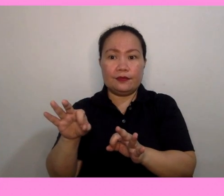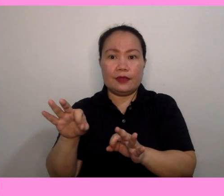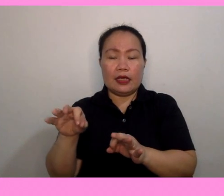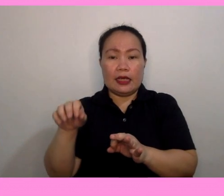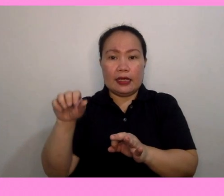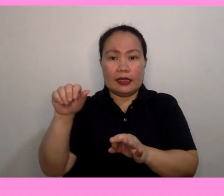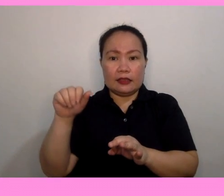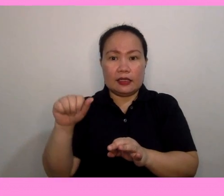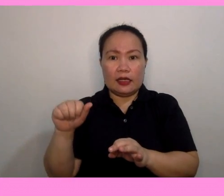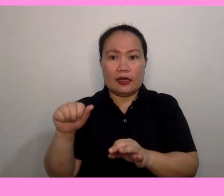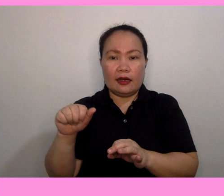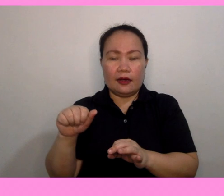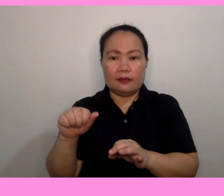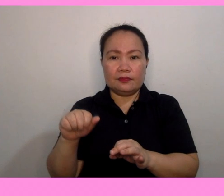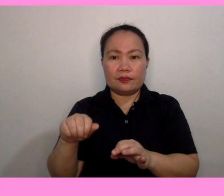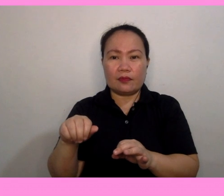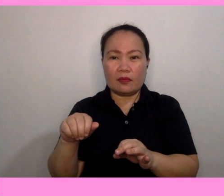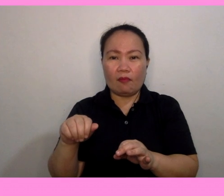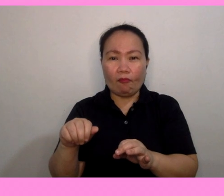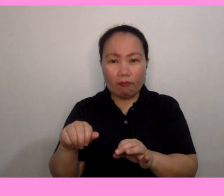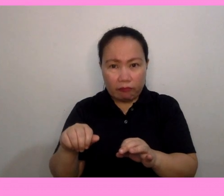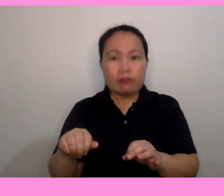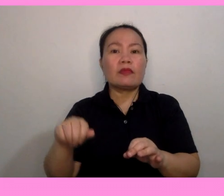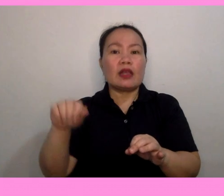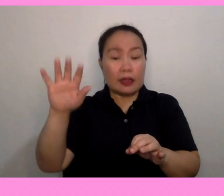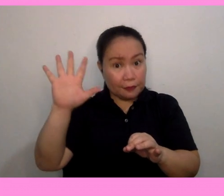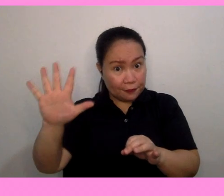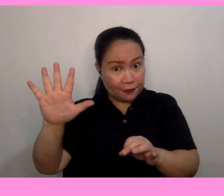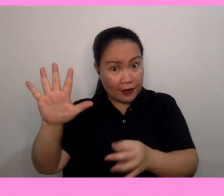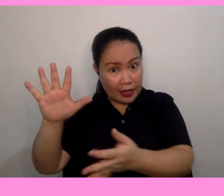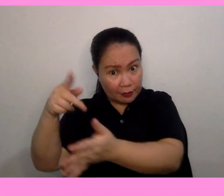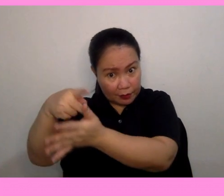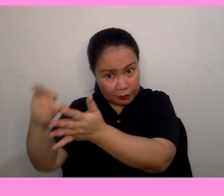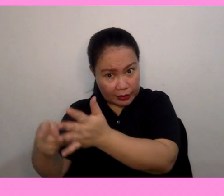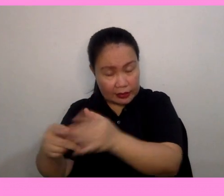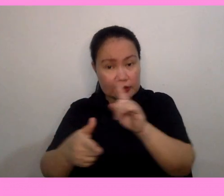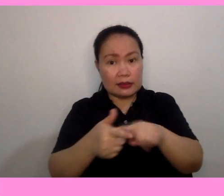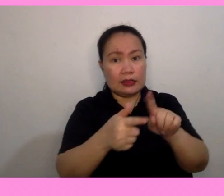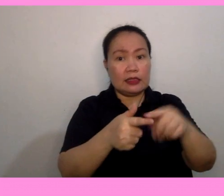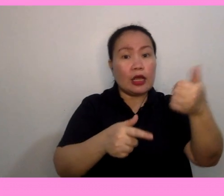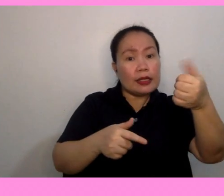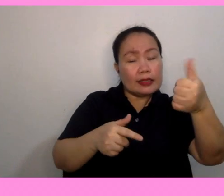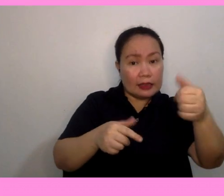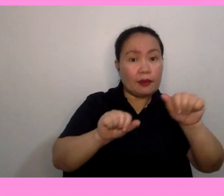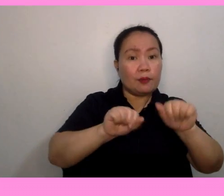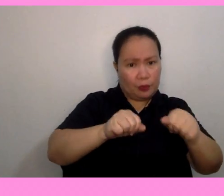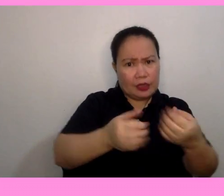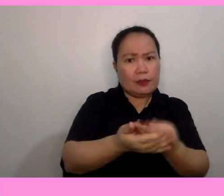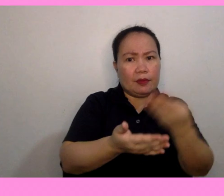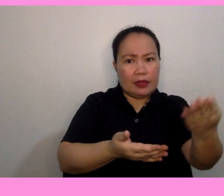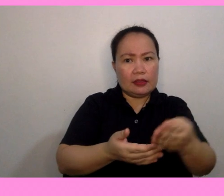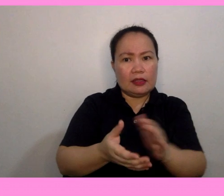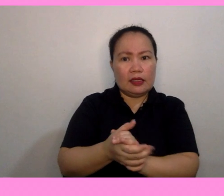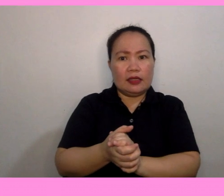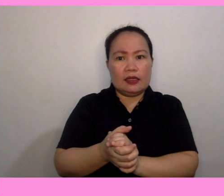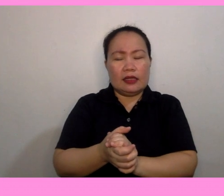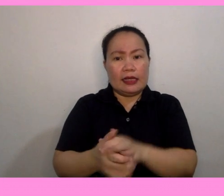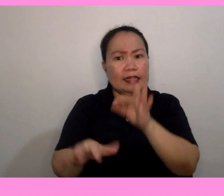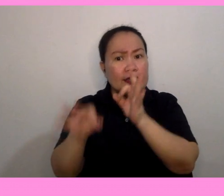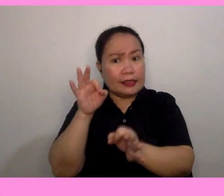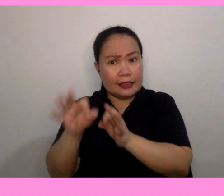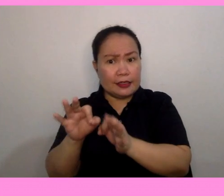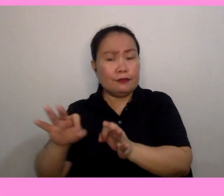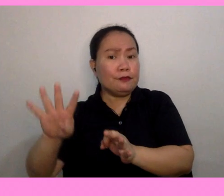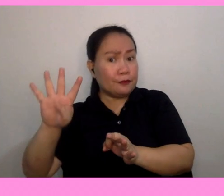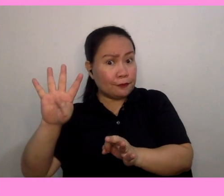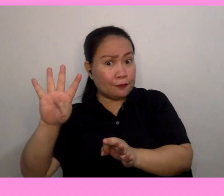ay 5 piso, 10 ang dami ng candy na gusto at handang bilhin ng mamimili. Sa punto B na ang